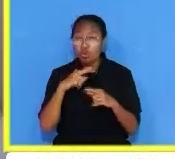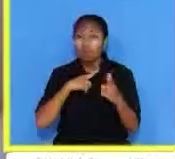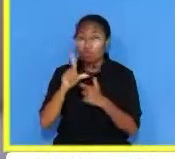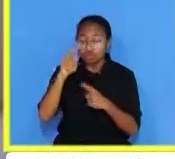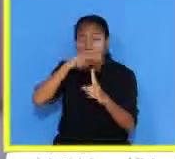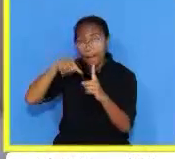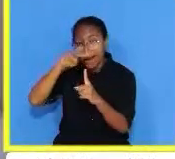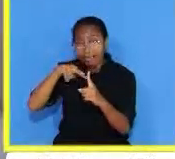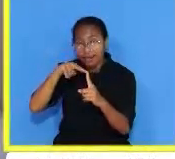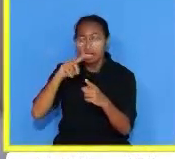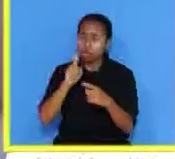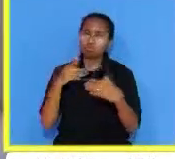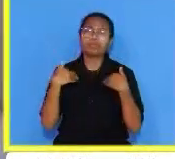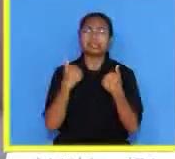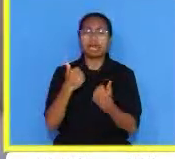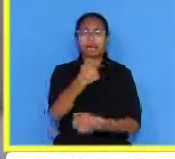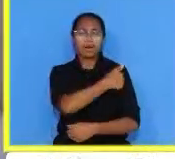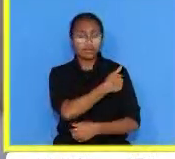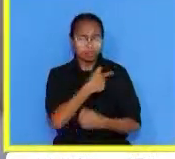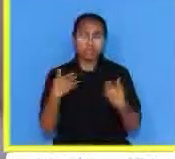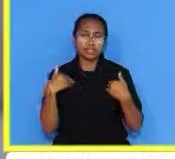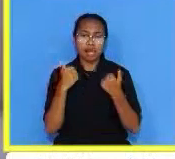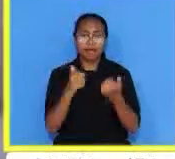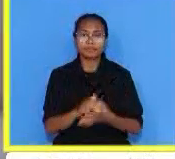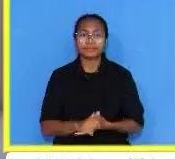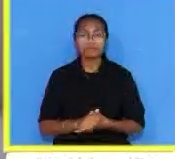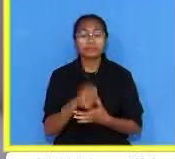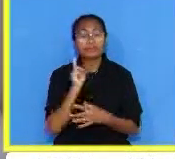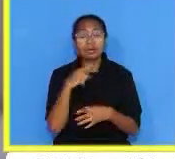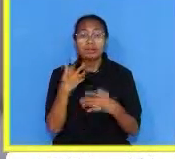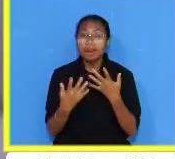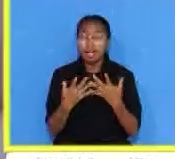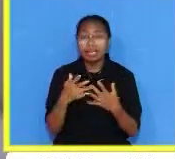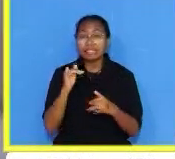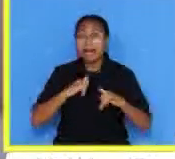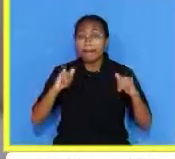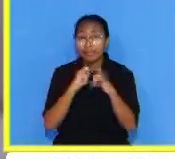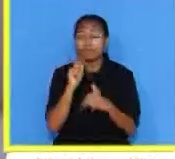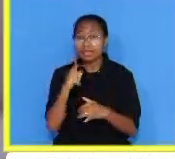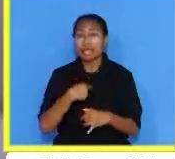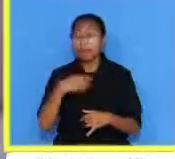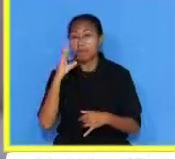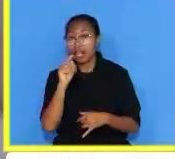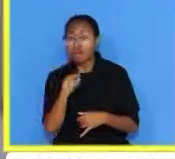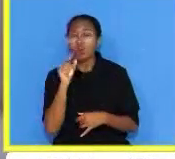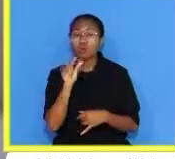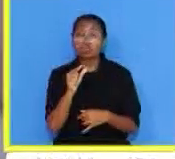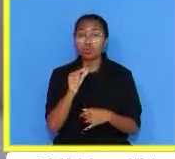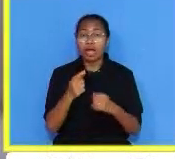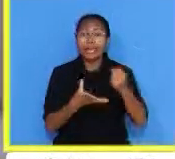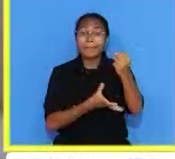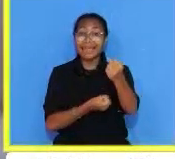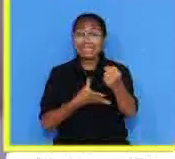screening, pasti bisa divaksinasi. Begitu. Bahkan yang seperti tadi saya bilang, untuk yang hipertensi